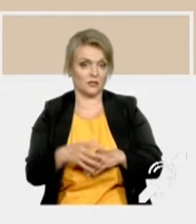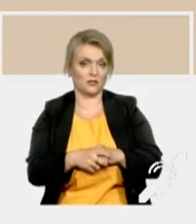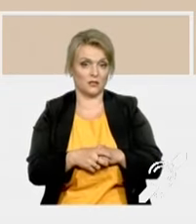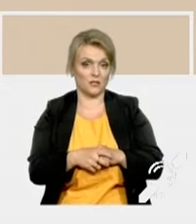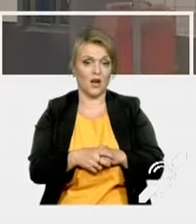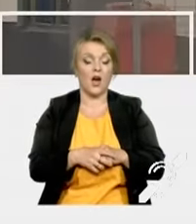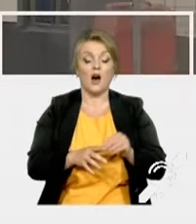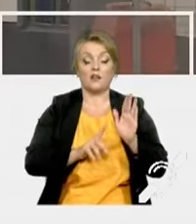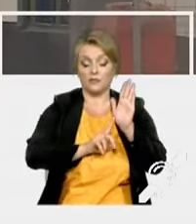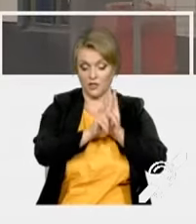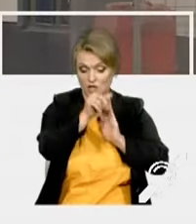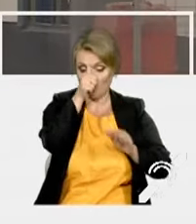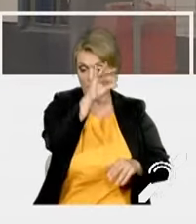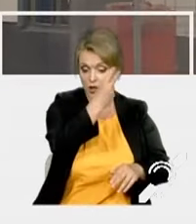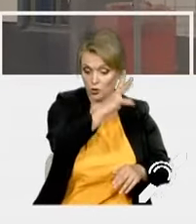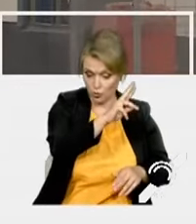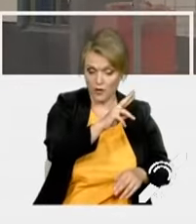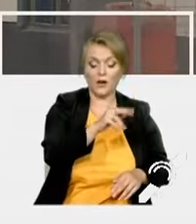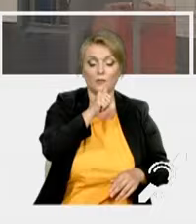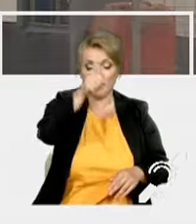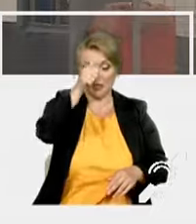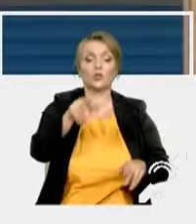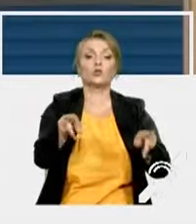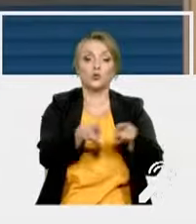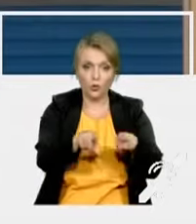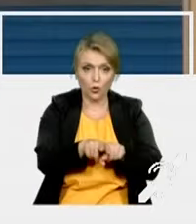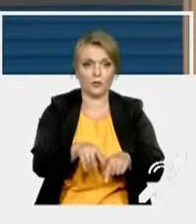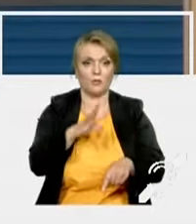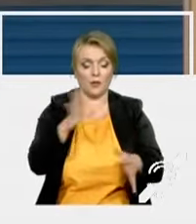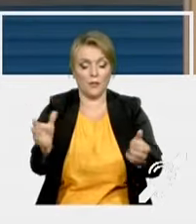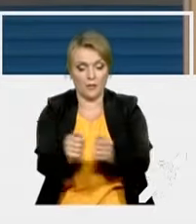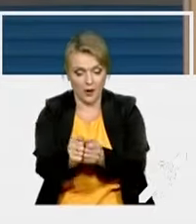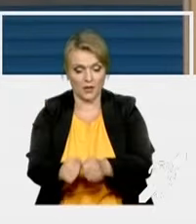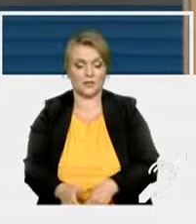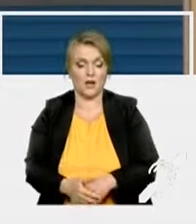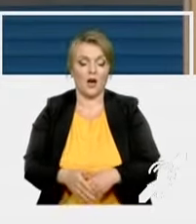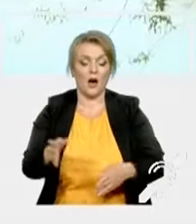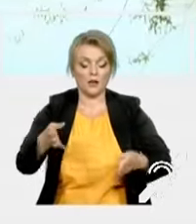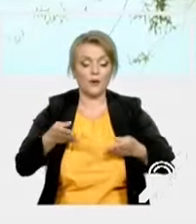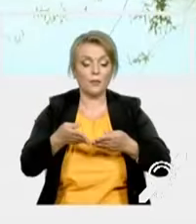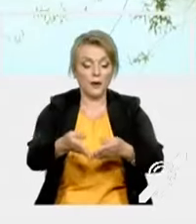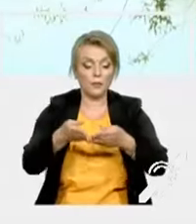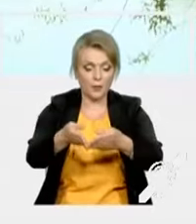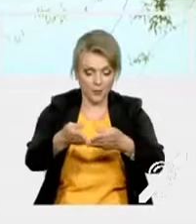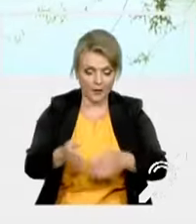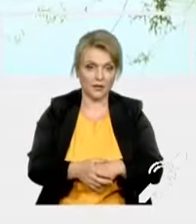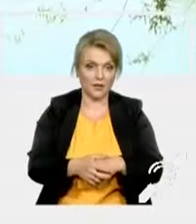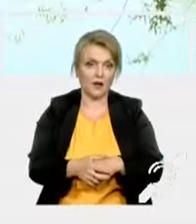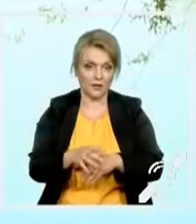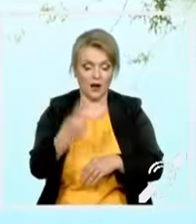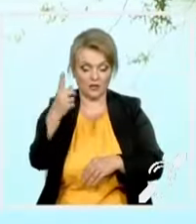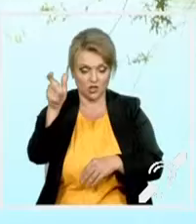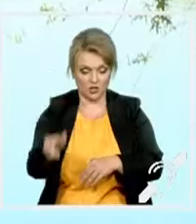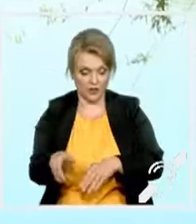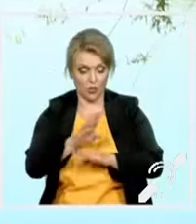10 bărbați ucraineni au încercat să părăsească ilegal țara vecină pe o barcă peste râul Nistru unul dintre ei s a înnecat